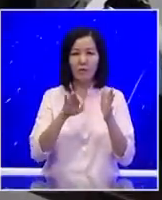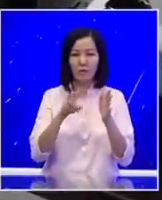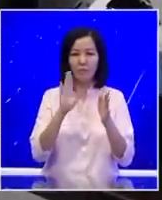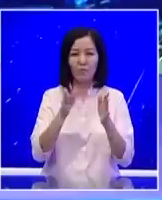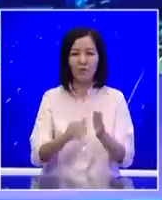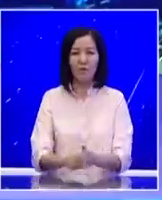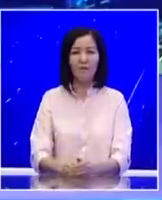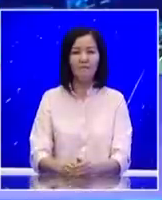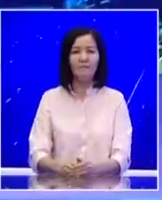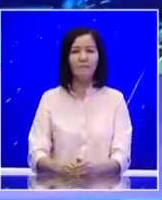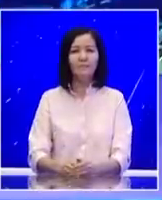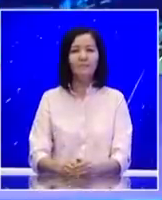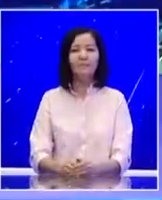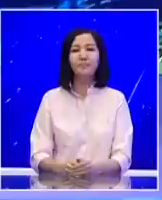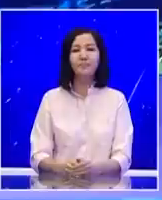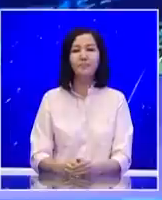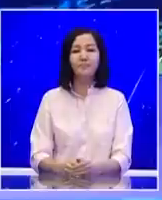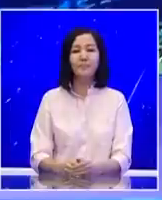болады.